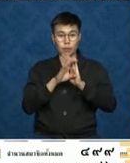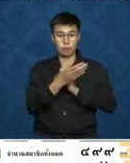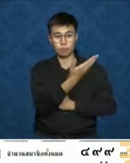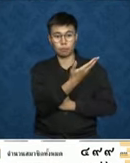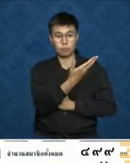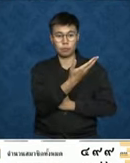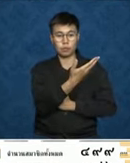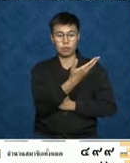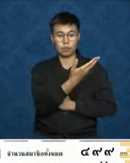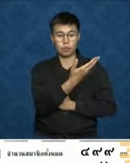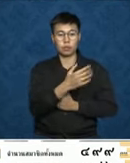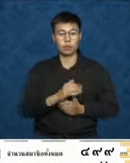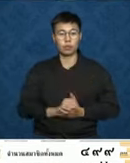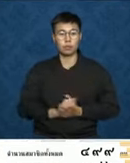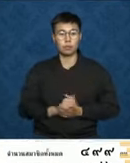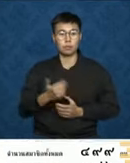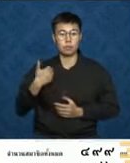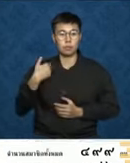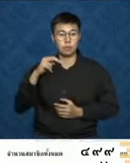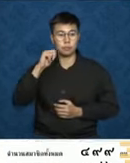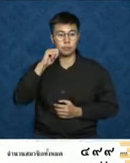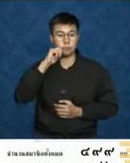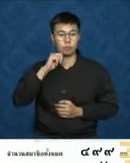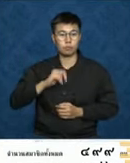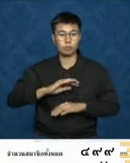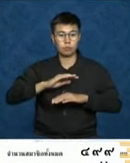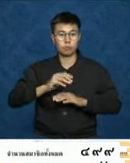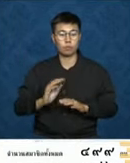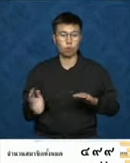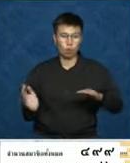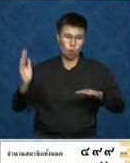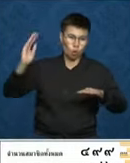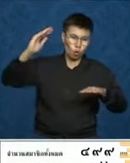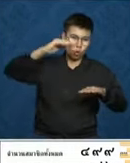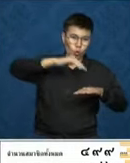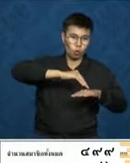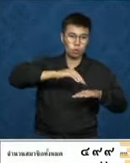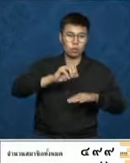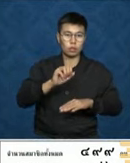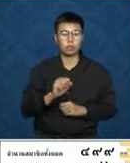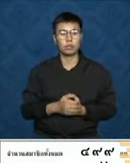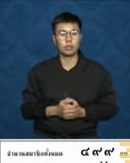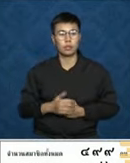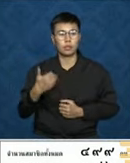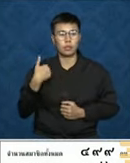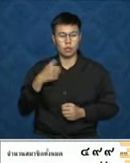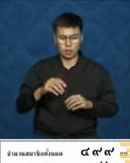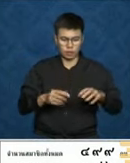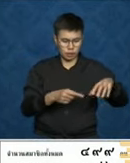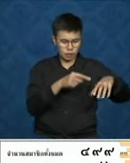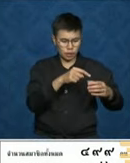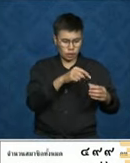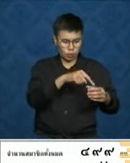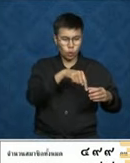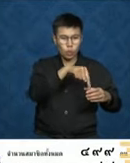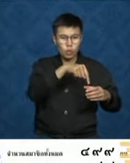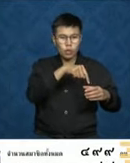ครับทุ่นสึนามิหมายเลข 23 461ซึ่งเป็นทุ่นเดียวในทะเลอันดามันได้หยุดทำงานไปตั้งแต่วันที่ 30